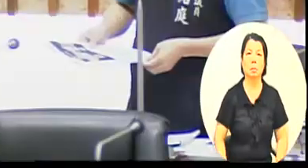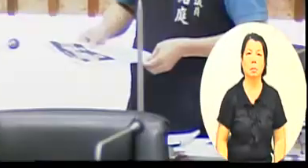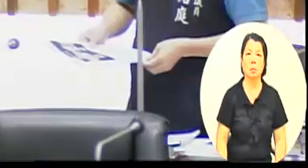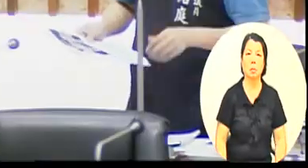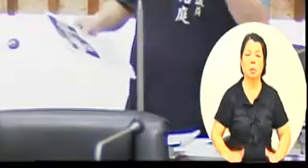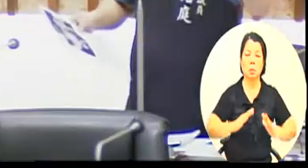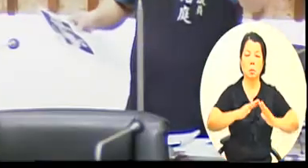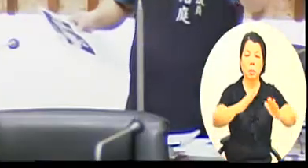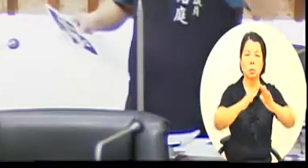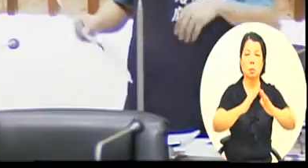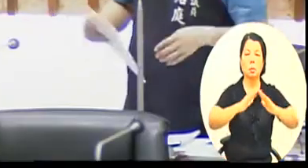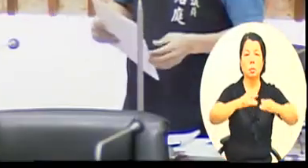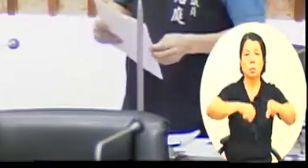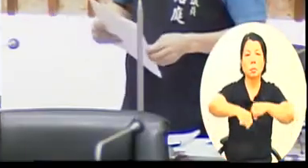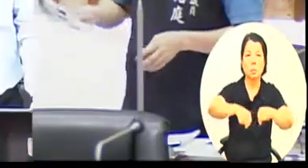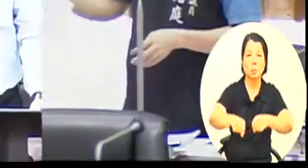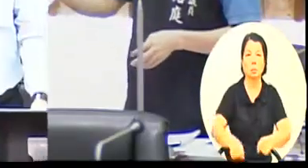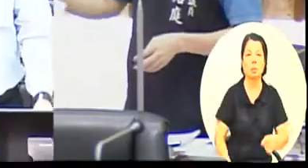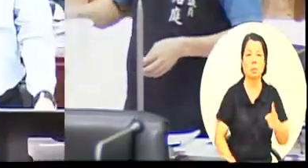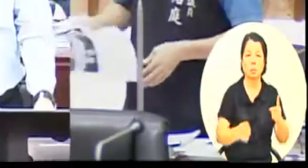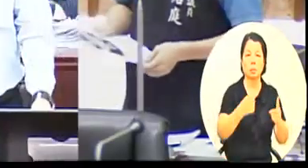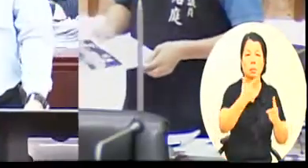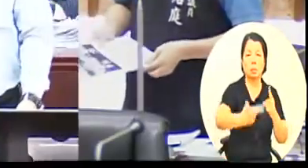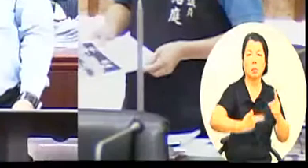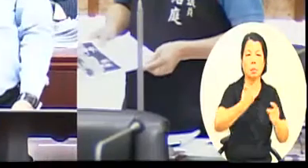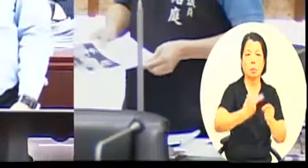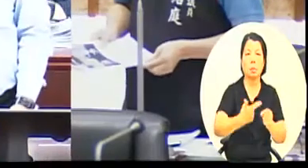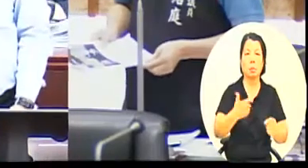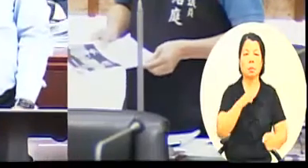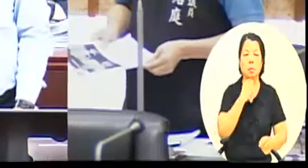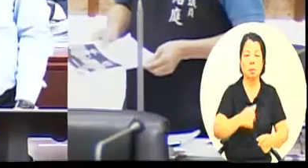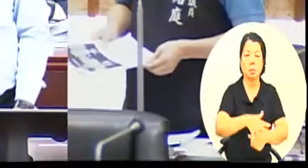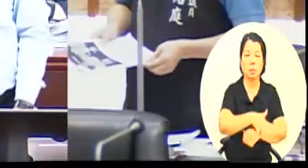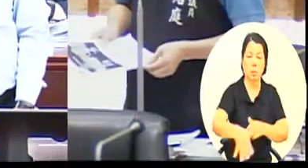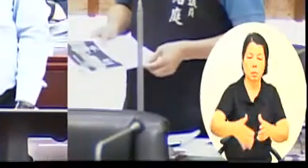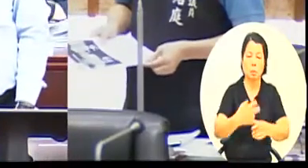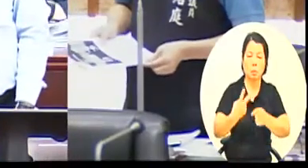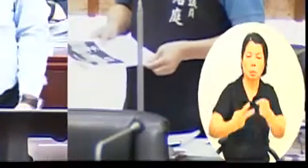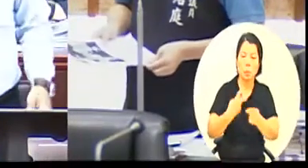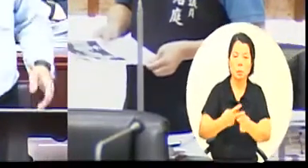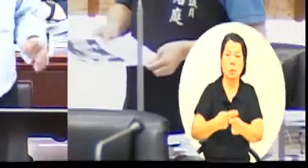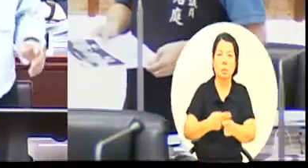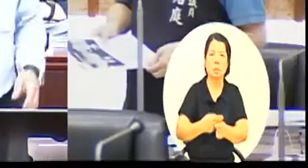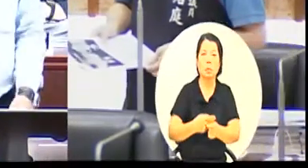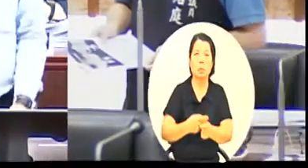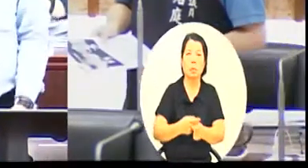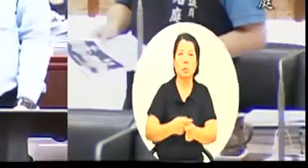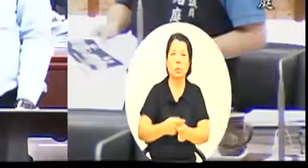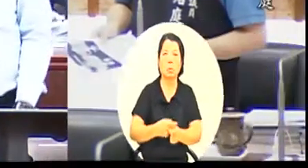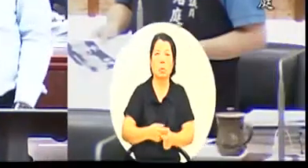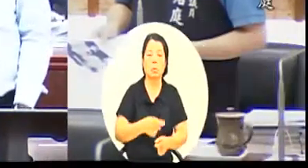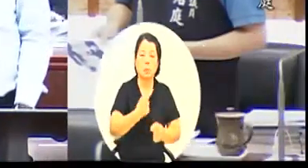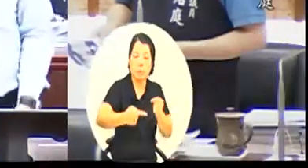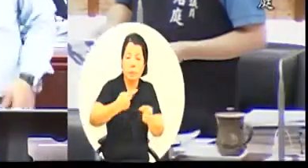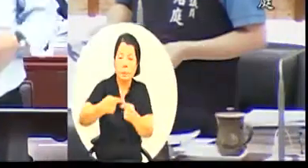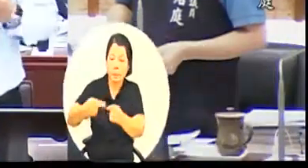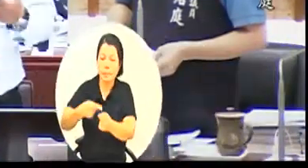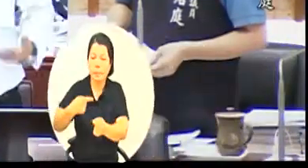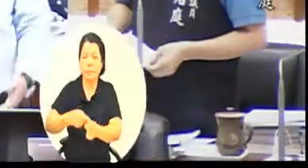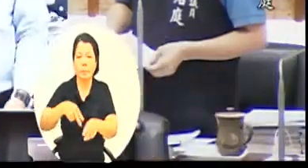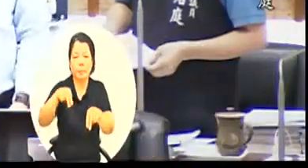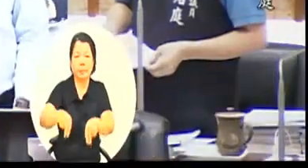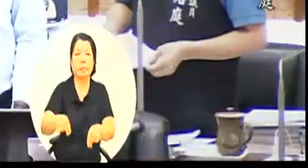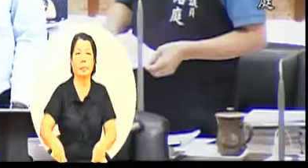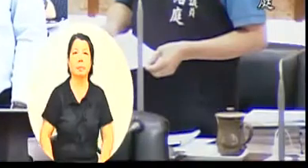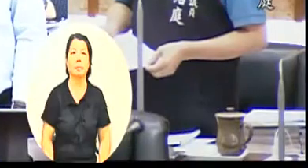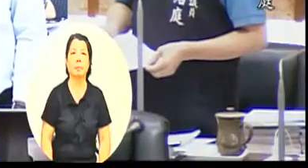都市计划的这个， 就今年106年是 我们的委员是2年一聘了， 是 一年一聘，对，那这个他也有这个